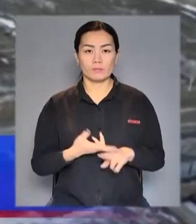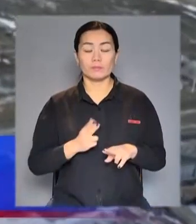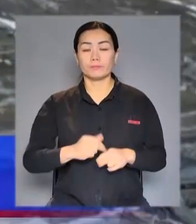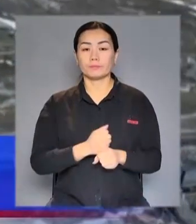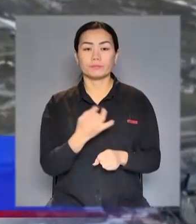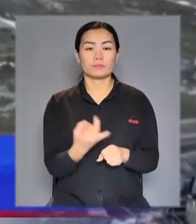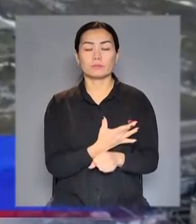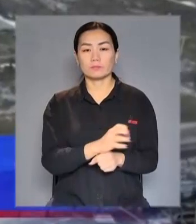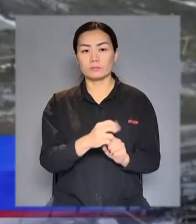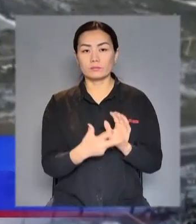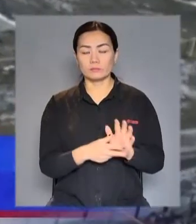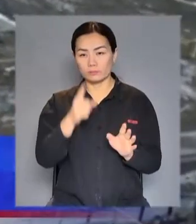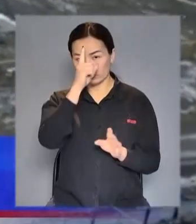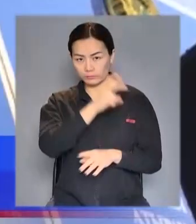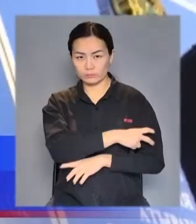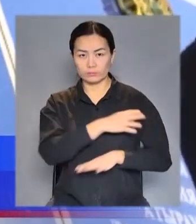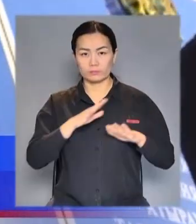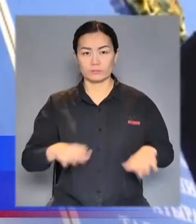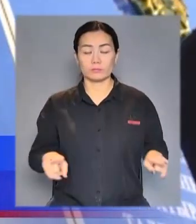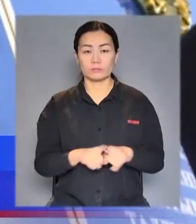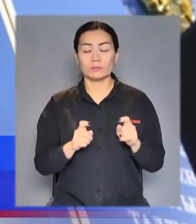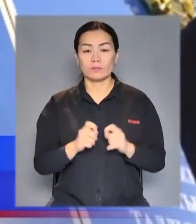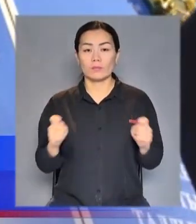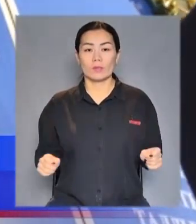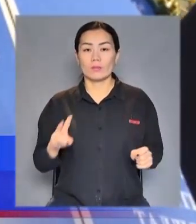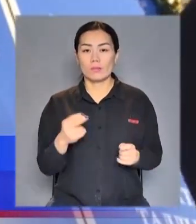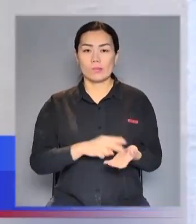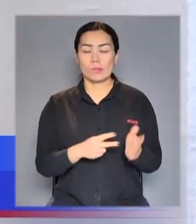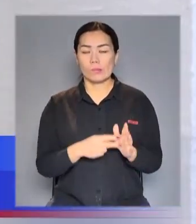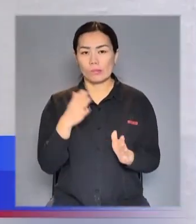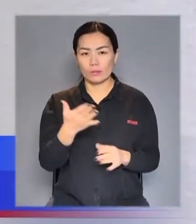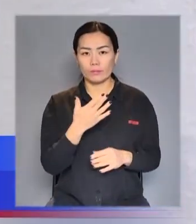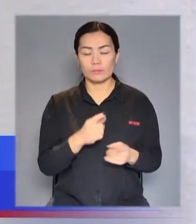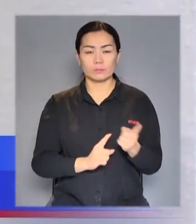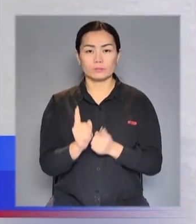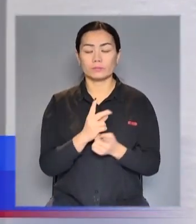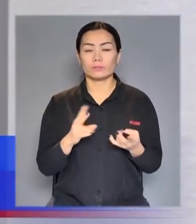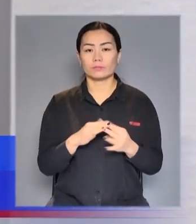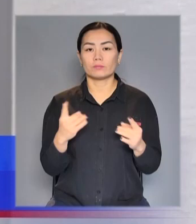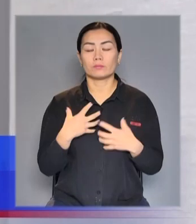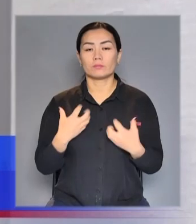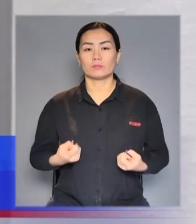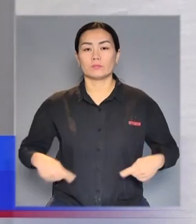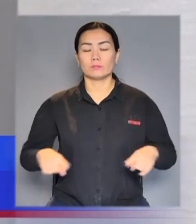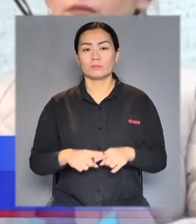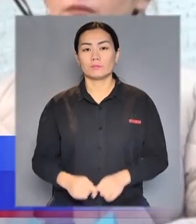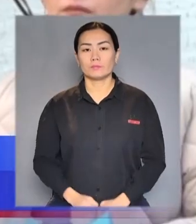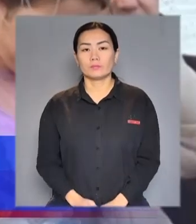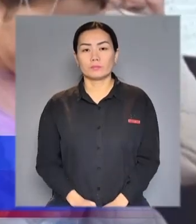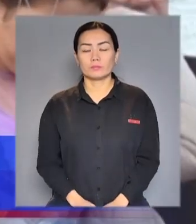пункт стал первым из 18 медицинских объектов, которые откроются в рамках национального проекта «Модернизация сельского здравоохранения».